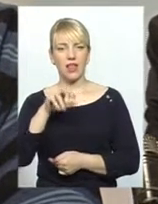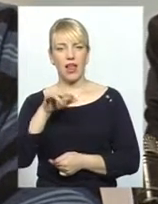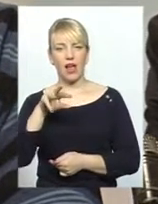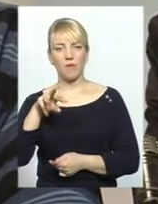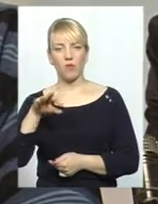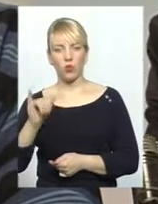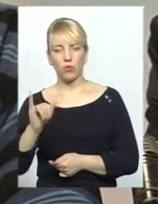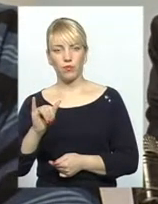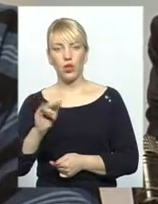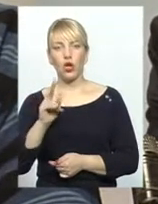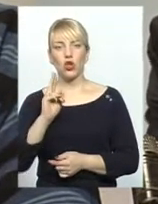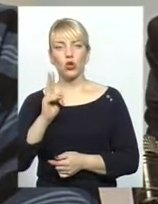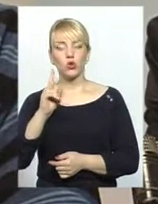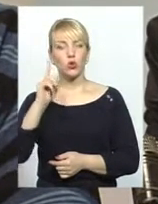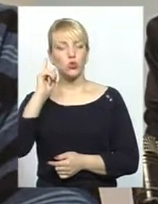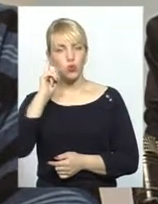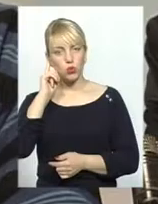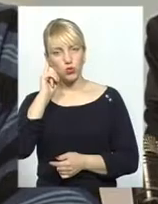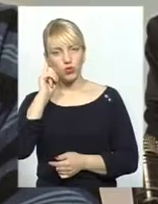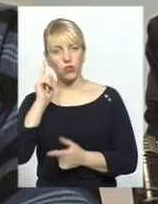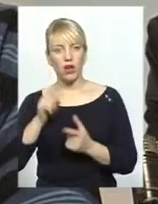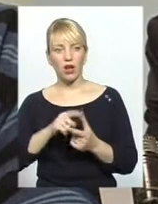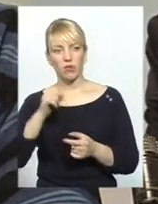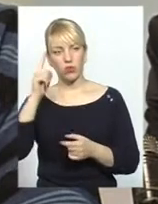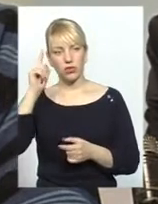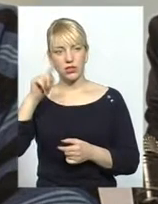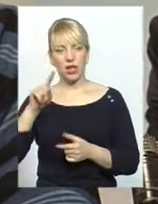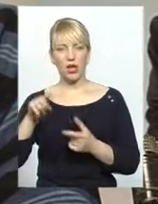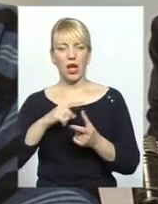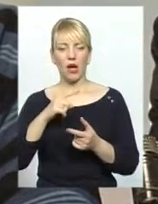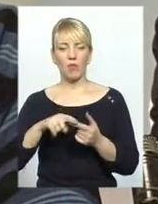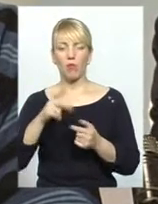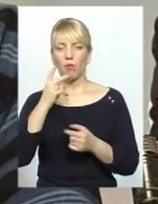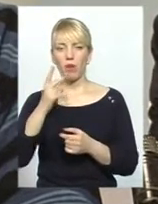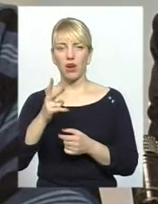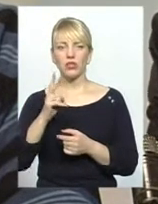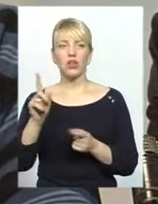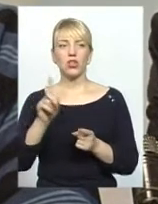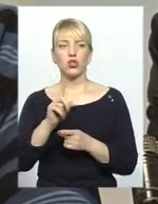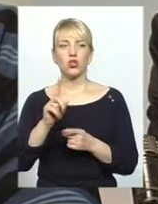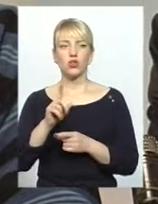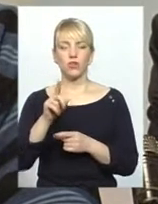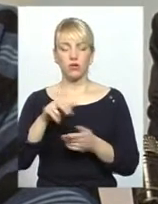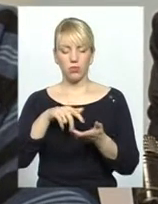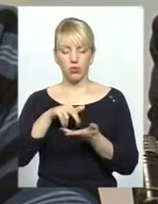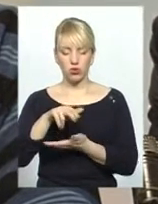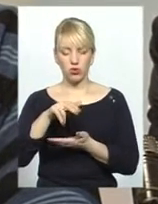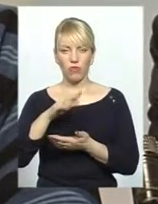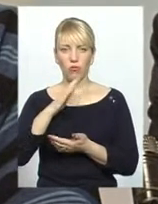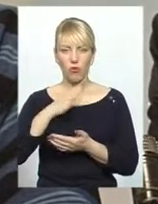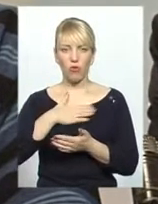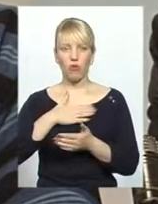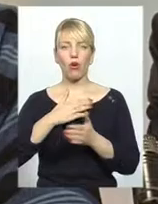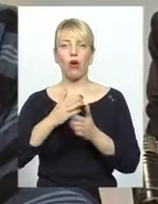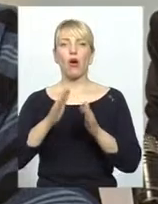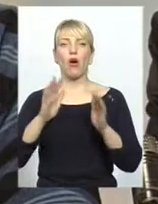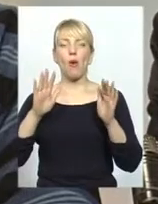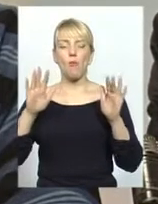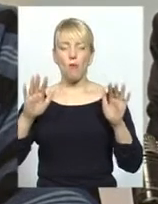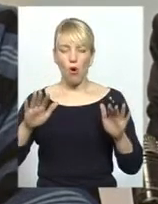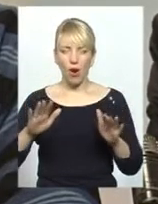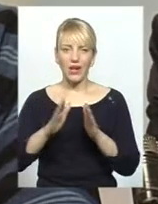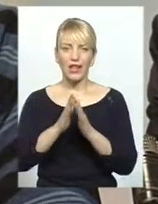чув або знає, або бачив, що він переступив поріг мого молільного приміщення, я або в Києві, там